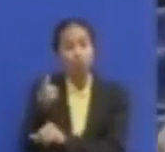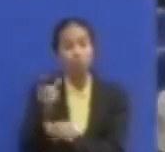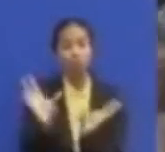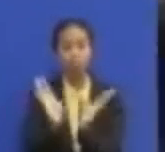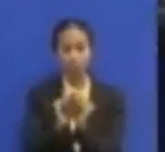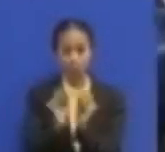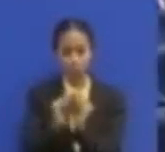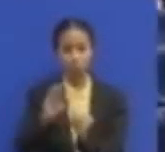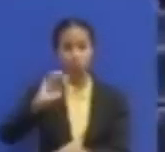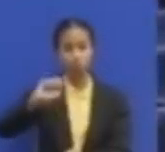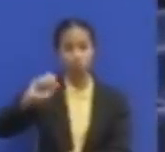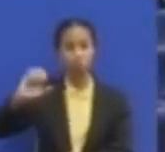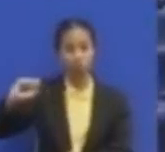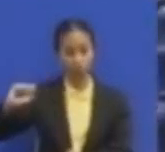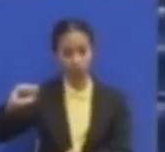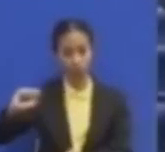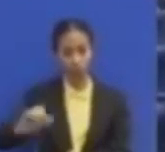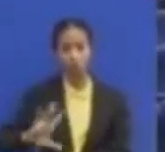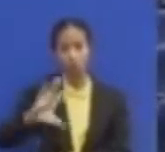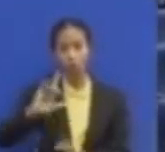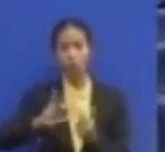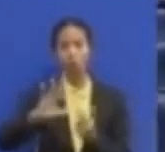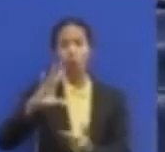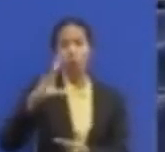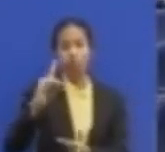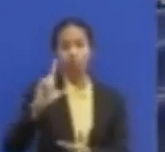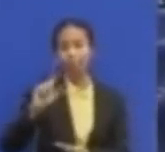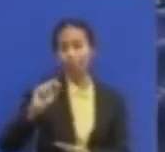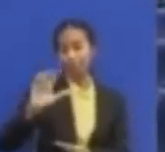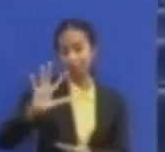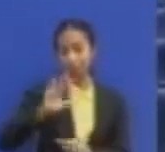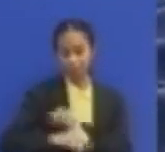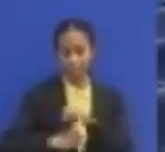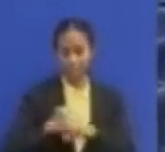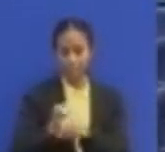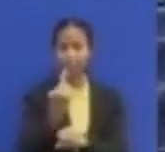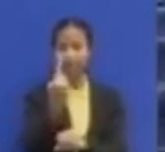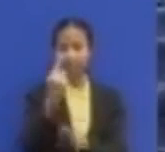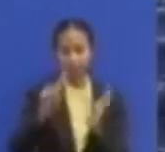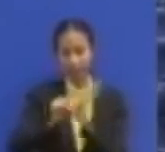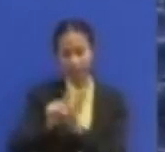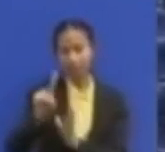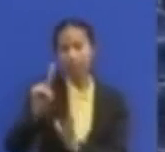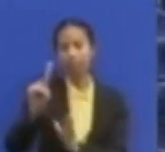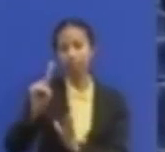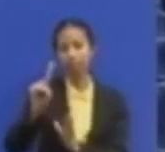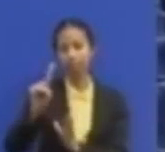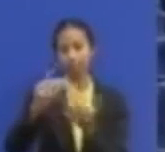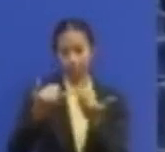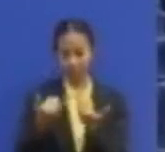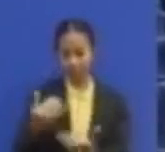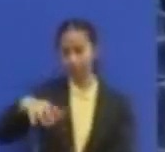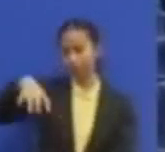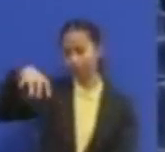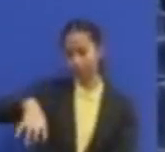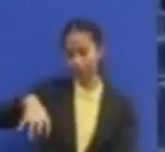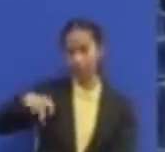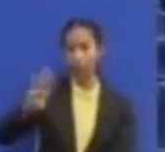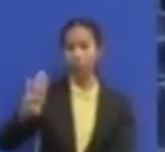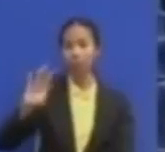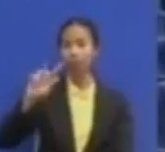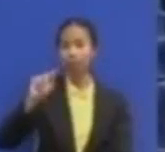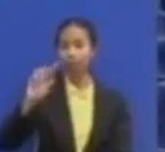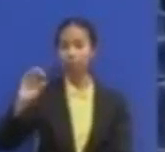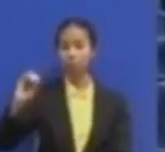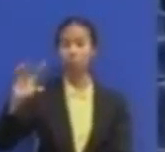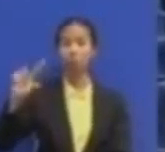ราษฎรชุดที่25ปีที่1ครั้งที่1นะคะที่ TOT แจ้งวัฒนะนั่นเองนะคะวันนี้ก็จะ